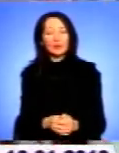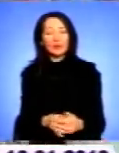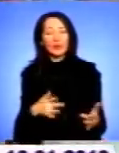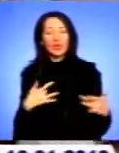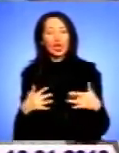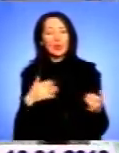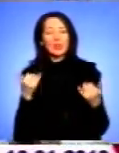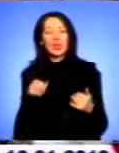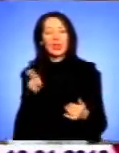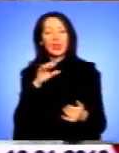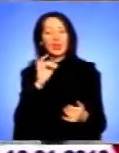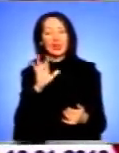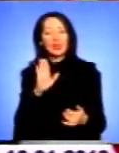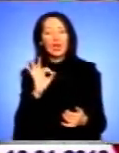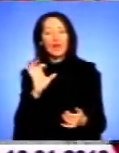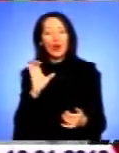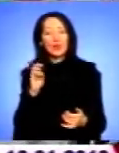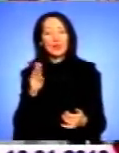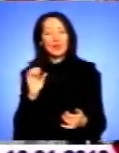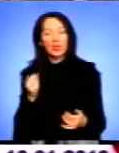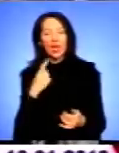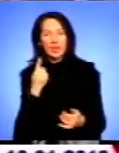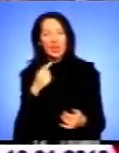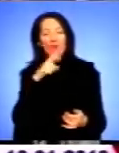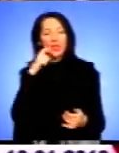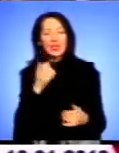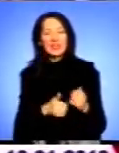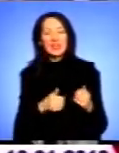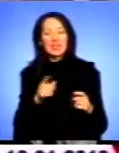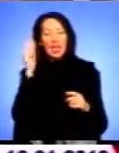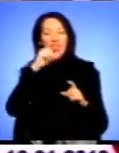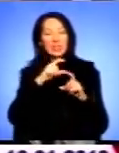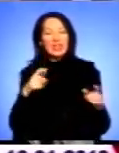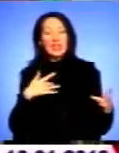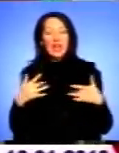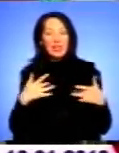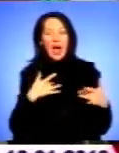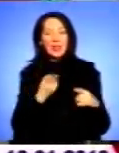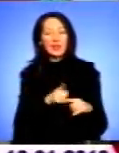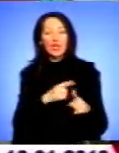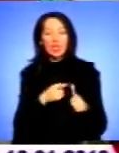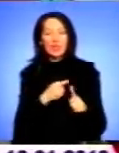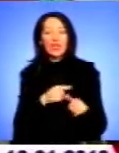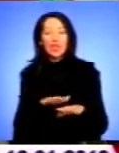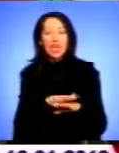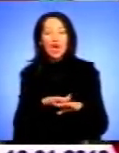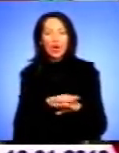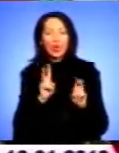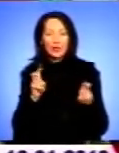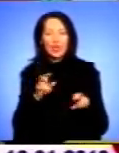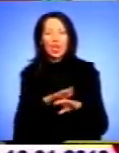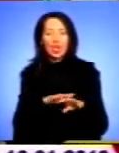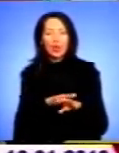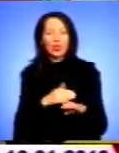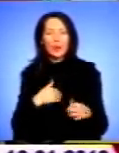Тернопільський «Дивосвіт» – єдиний в Україні серед шкільних театрів, якому надали звання народного. Ми вже давно,